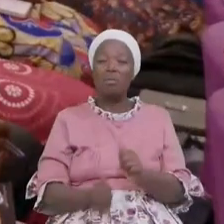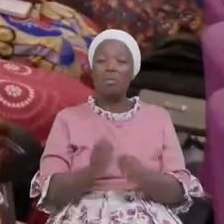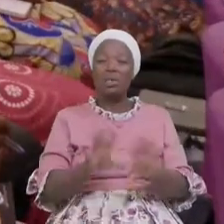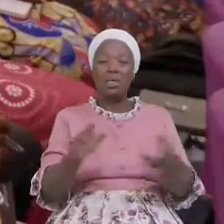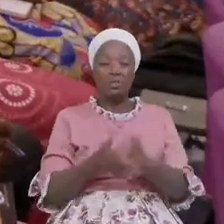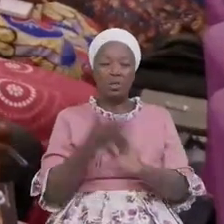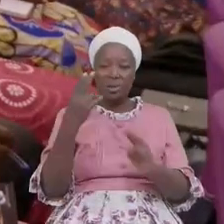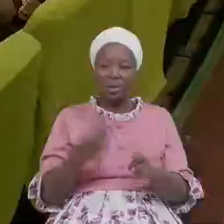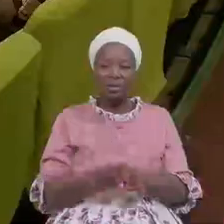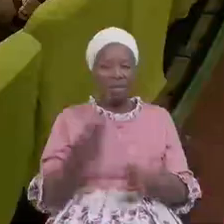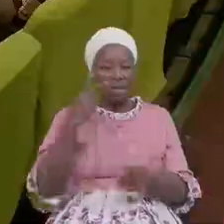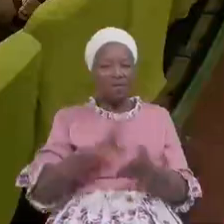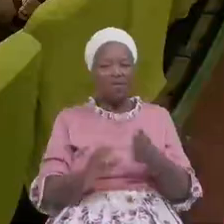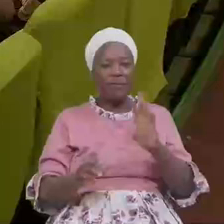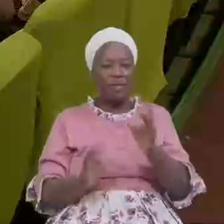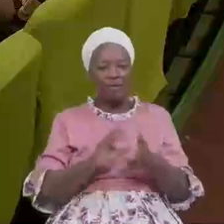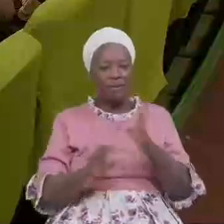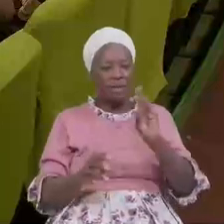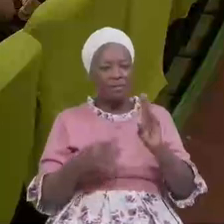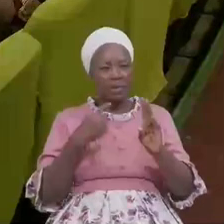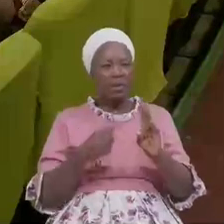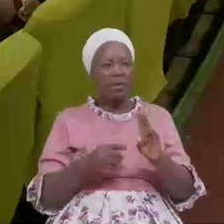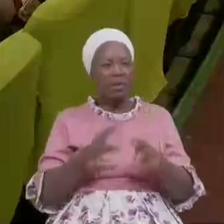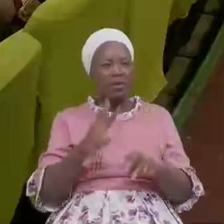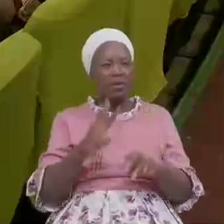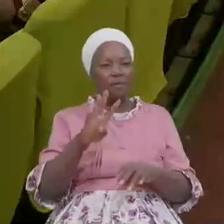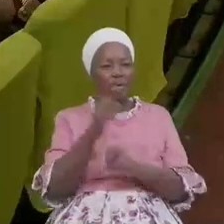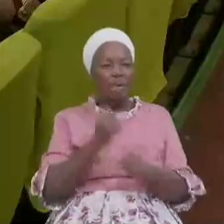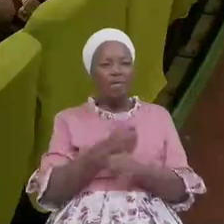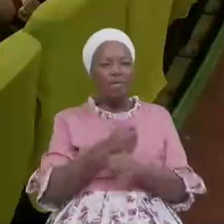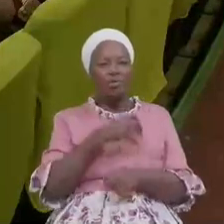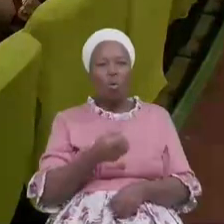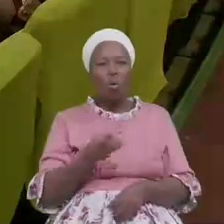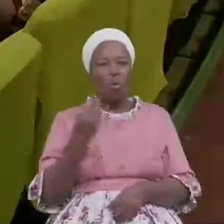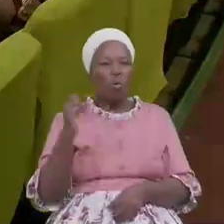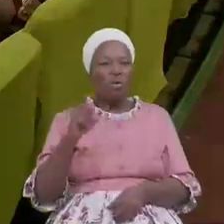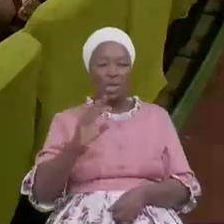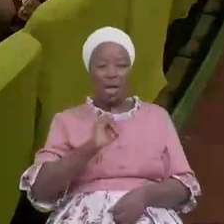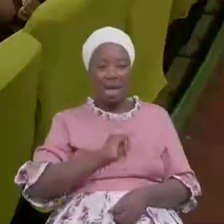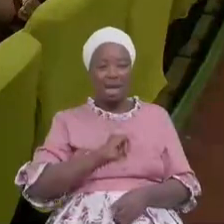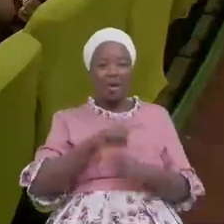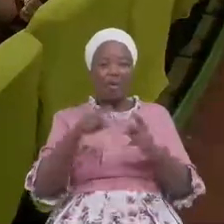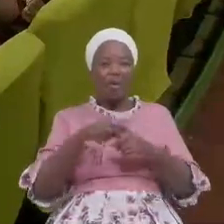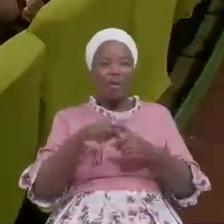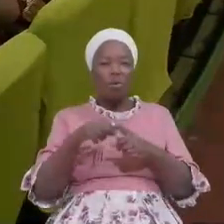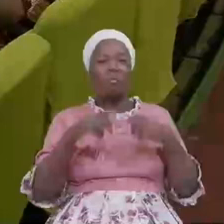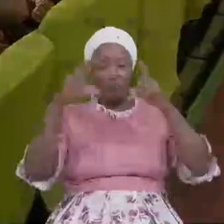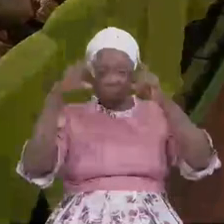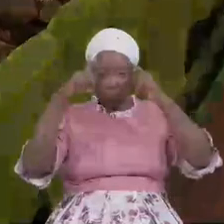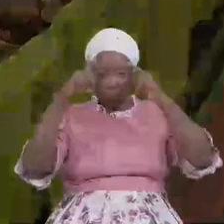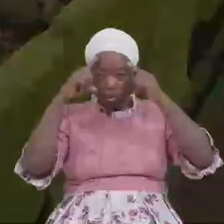Verset 7. Il dit, j'étais âgé de 40 ans lorsque Moïse, serviteur de l'Éternel, m'envoya